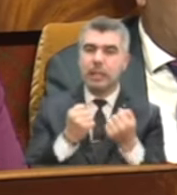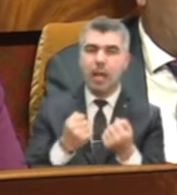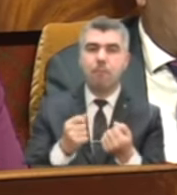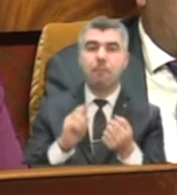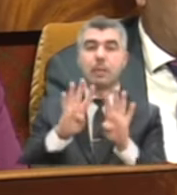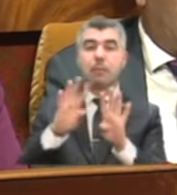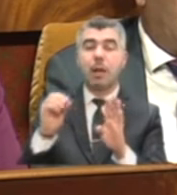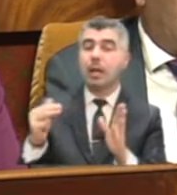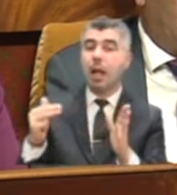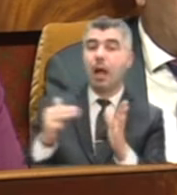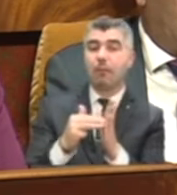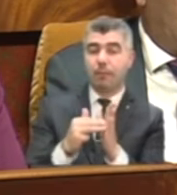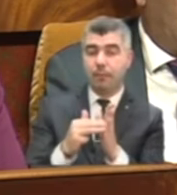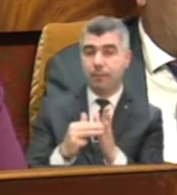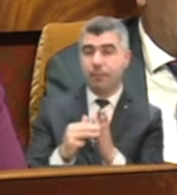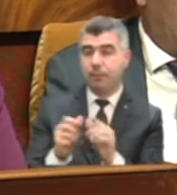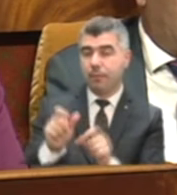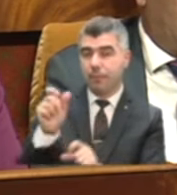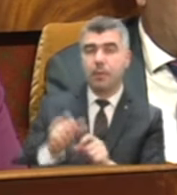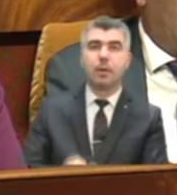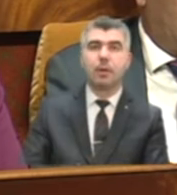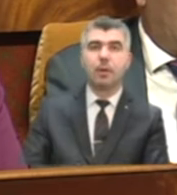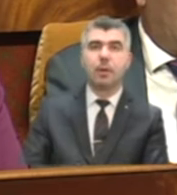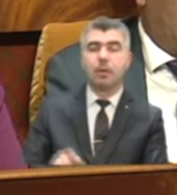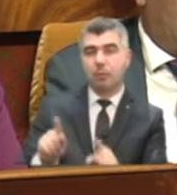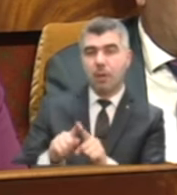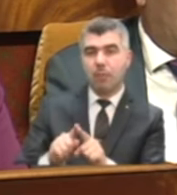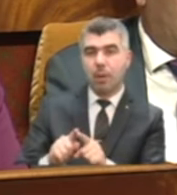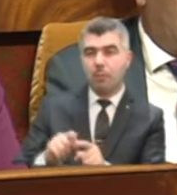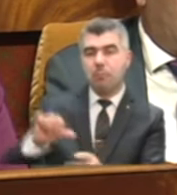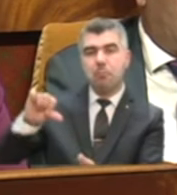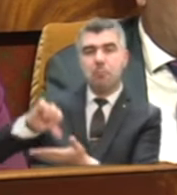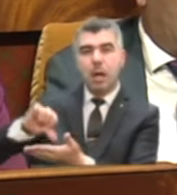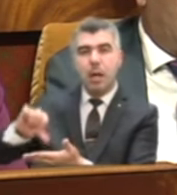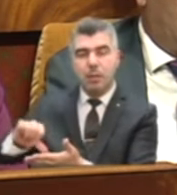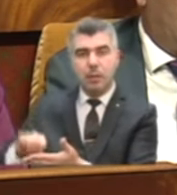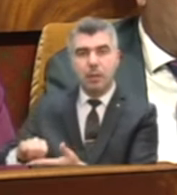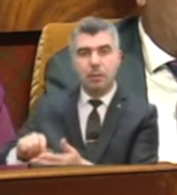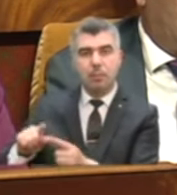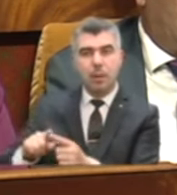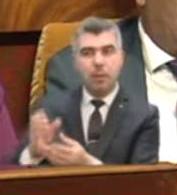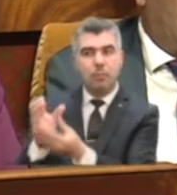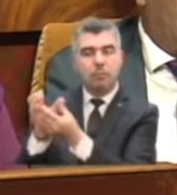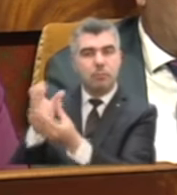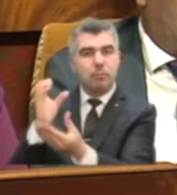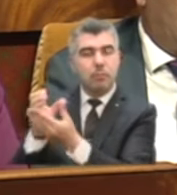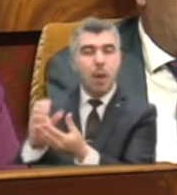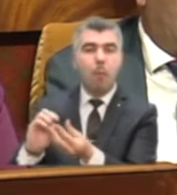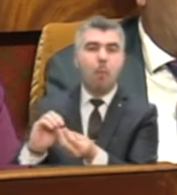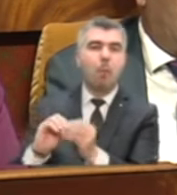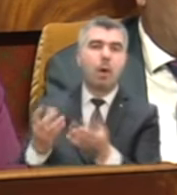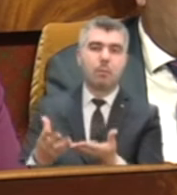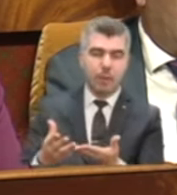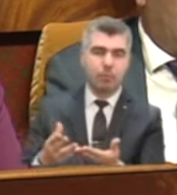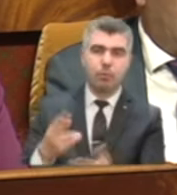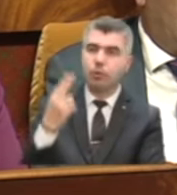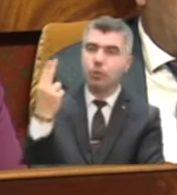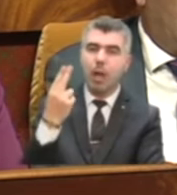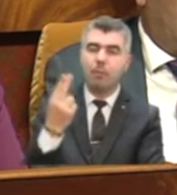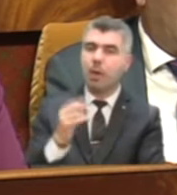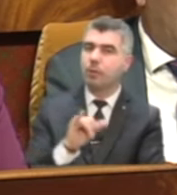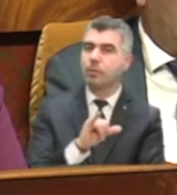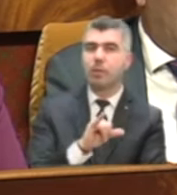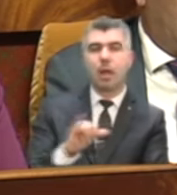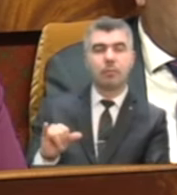80,000. ثالثا اللي نفرض ان هذه الفئه استفدت منطقه معينه يبقى النقل اشكال كبير، الجامعه ما تتعالجوش